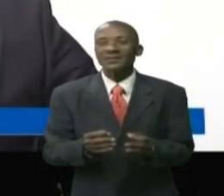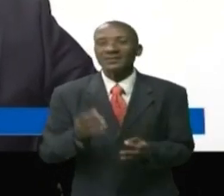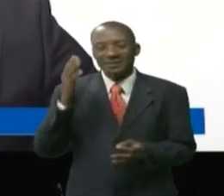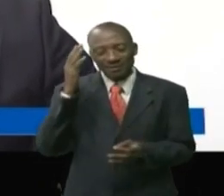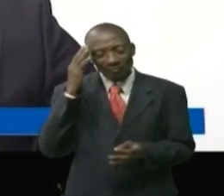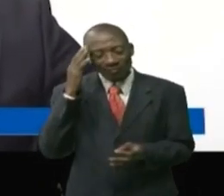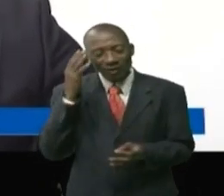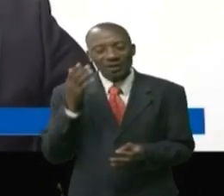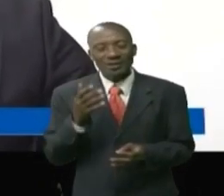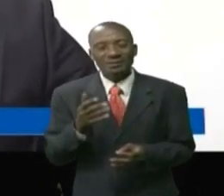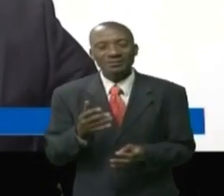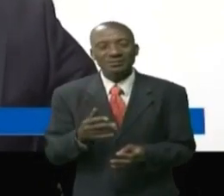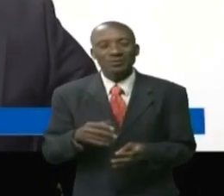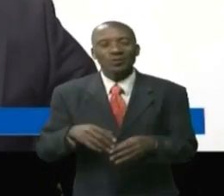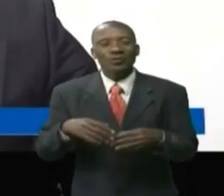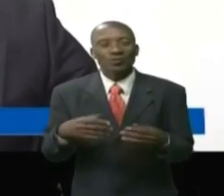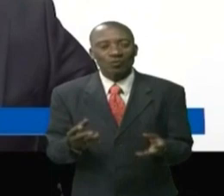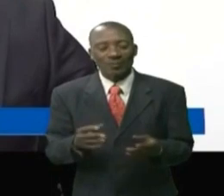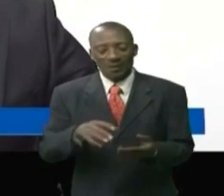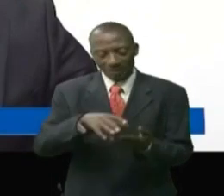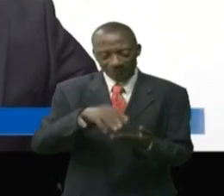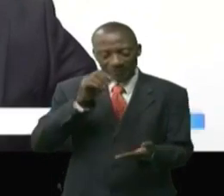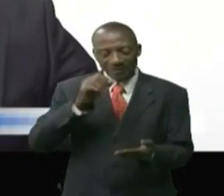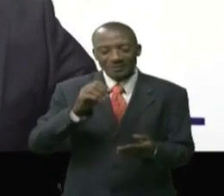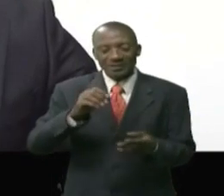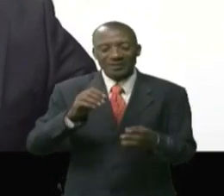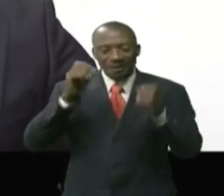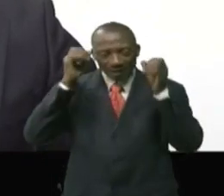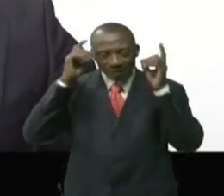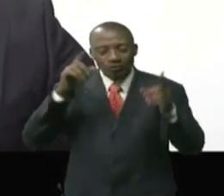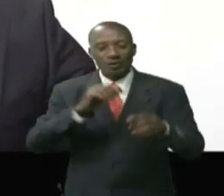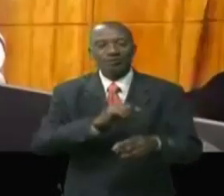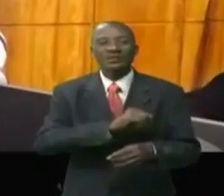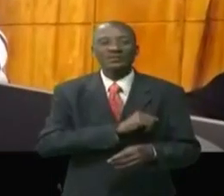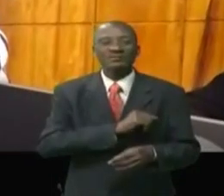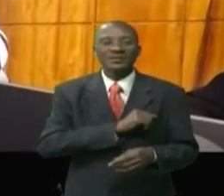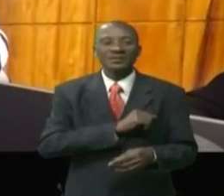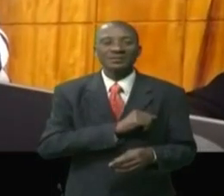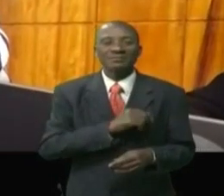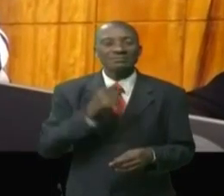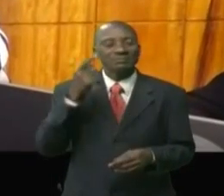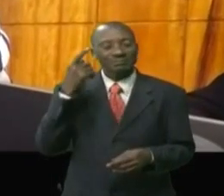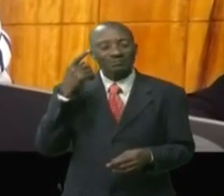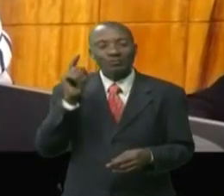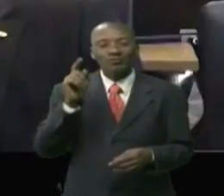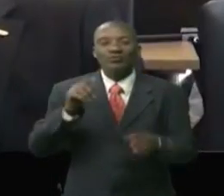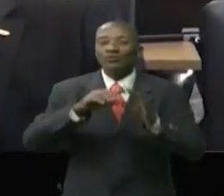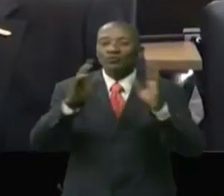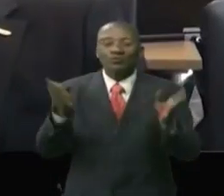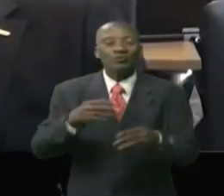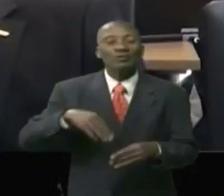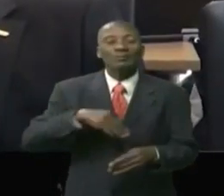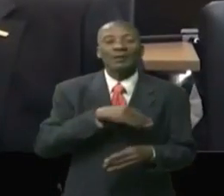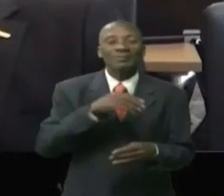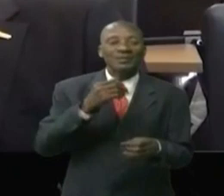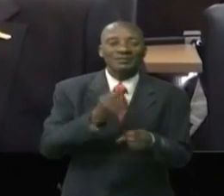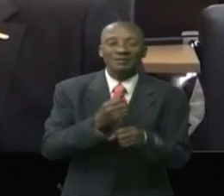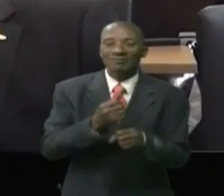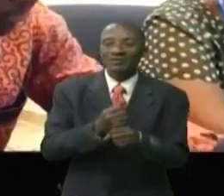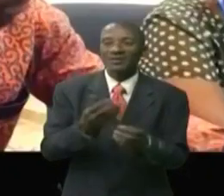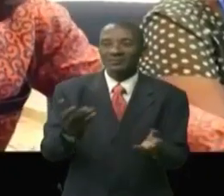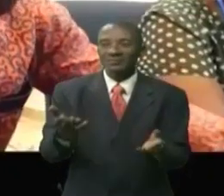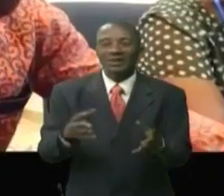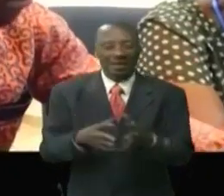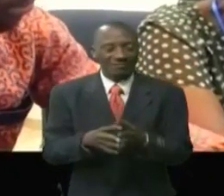mettre à musique ce qu'ils apprennent à faveur des à faveur des parties prenantes mais nous attendons de vous chers participants une